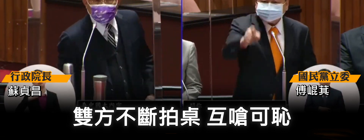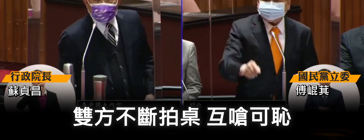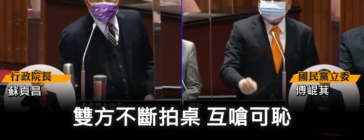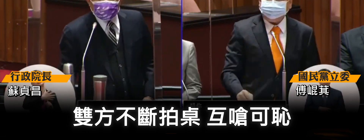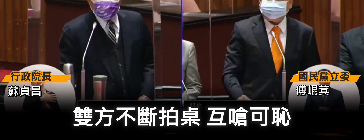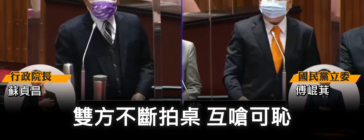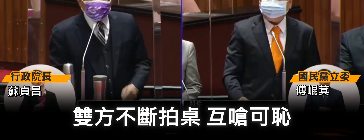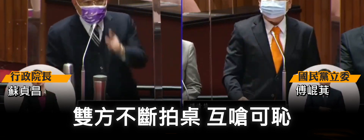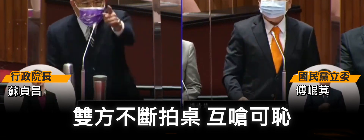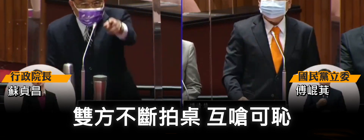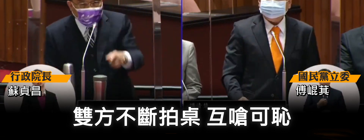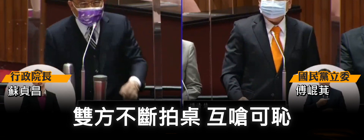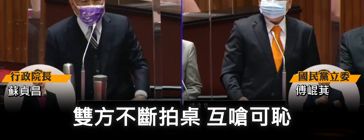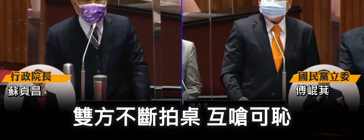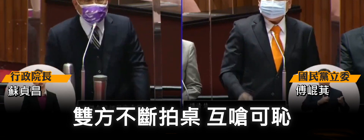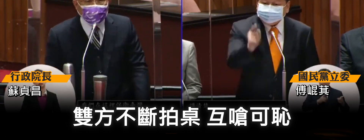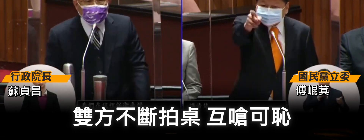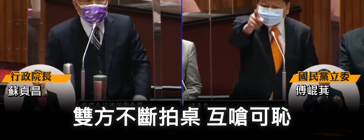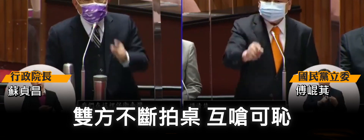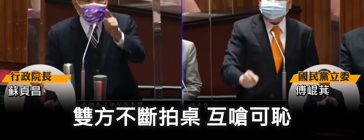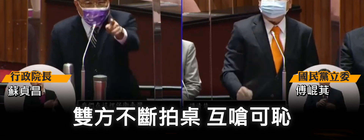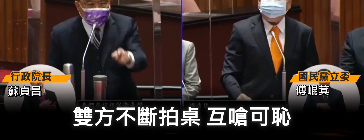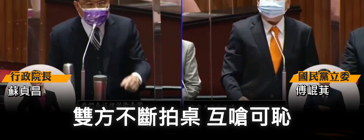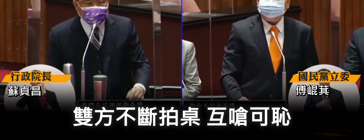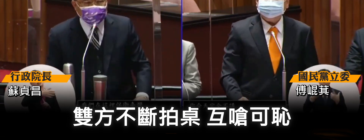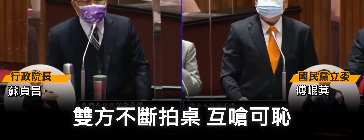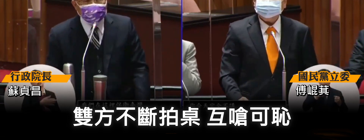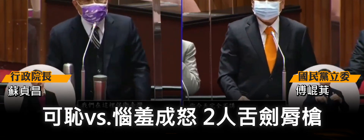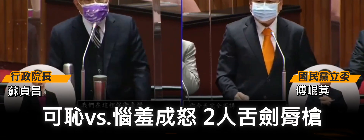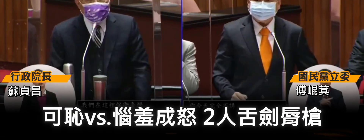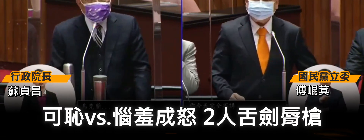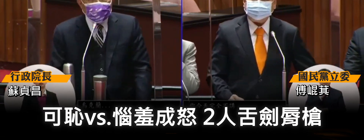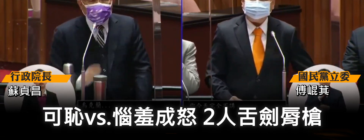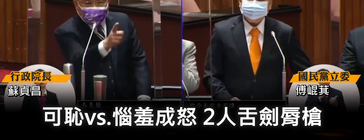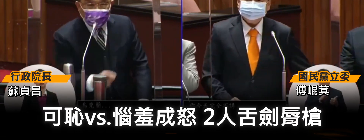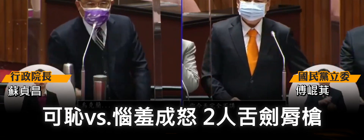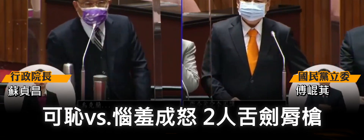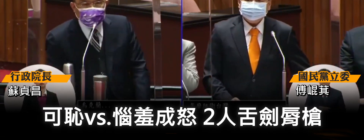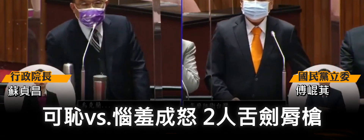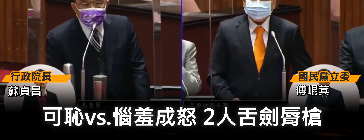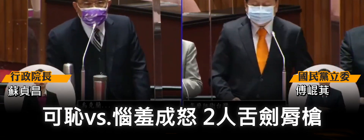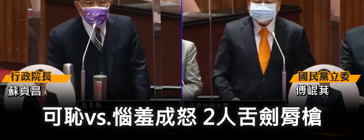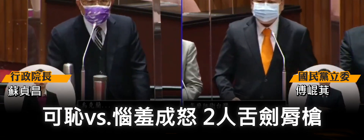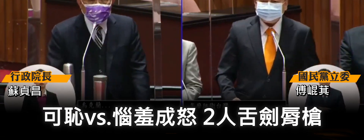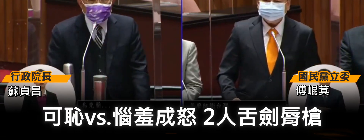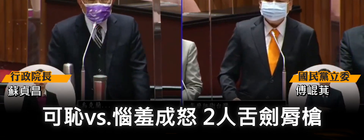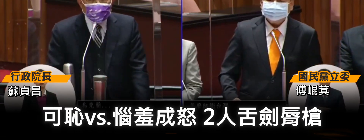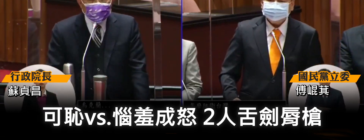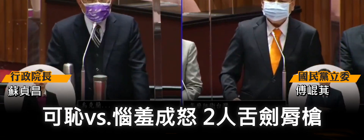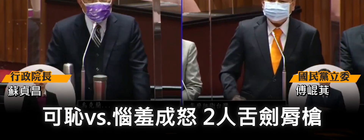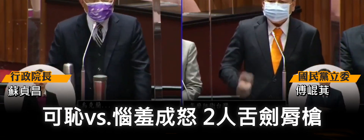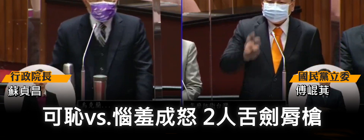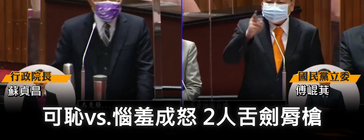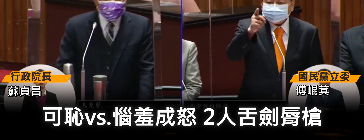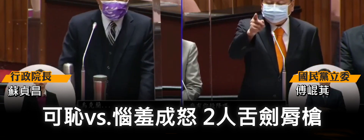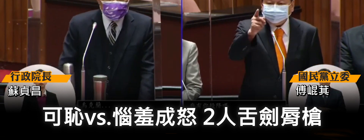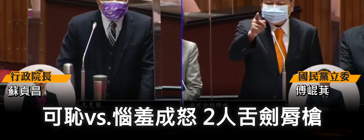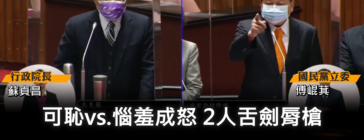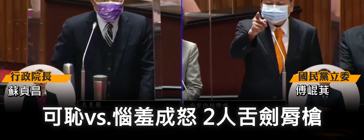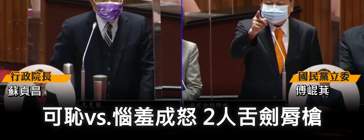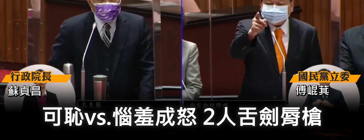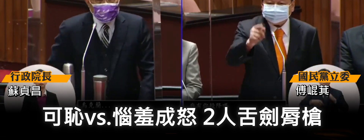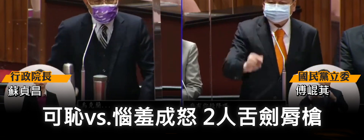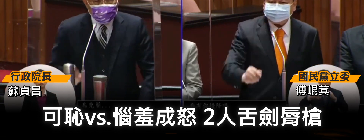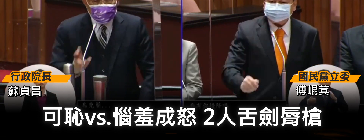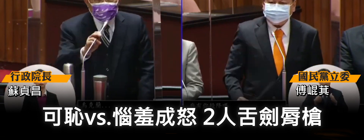主义， 这样才像投降。 你这种投降主义， 这就是你跑掉 可耻。 我告诉你了， 最可耻， 院长。 好，这个国会殿堂，